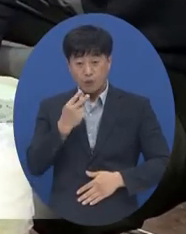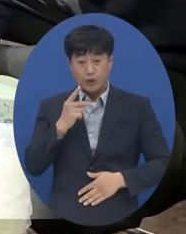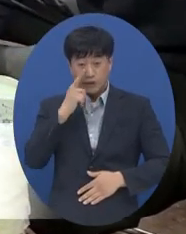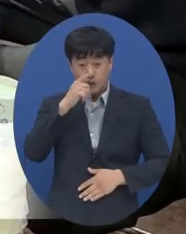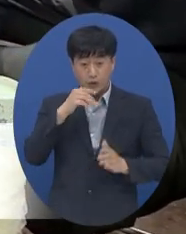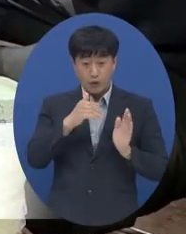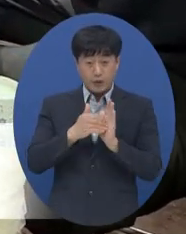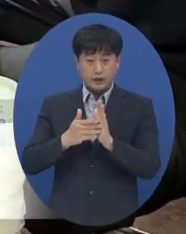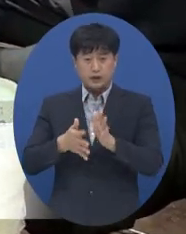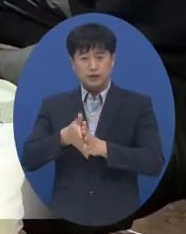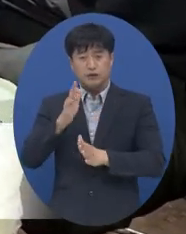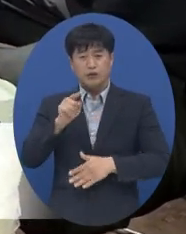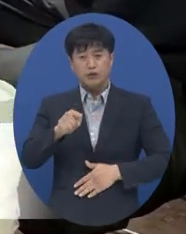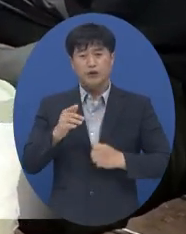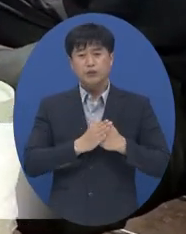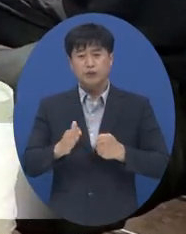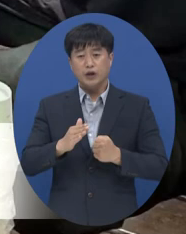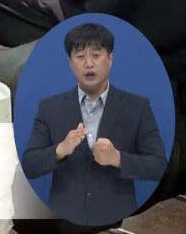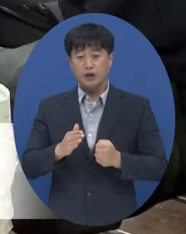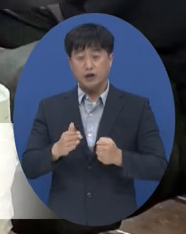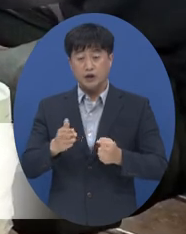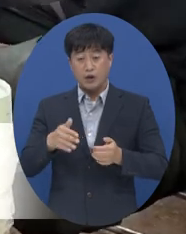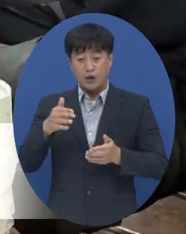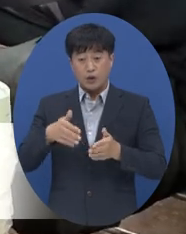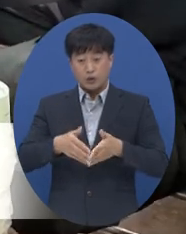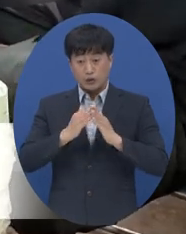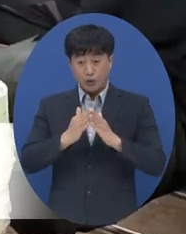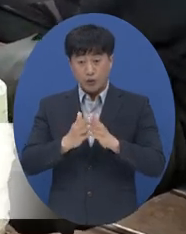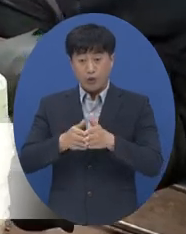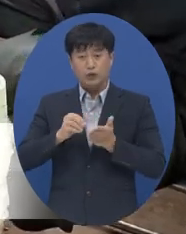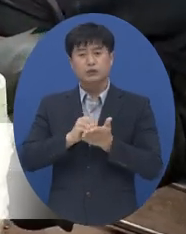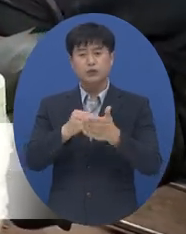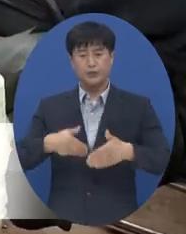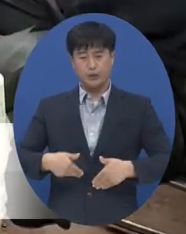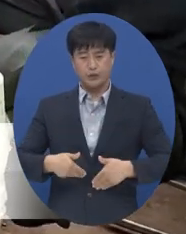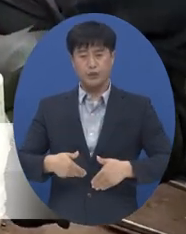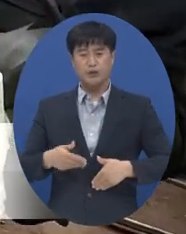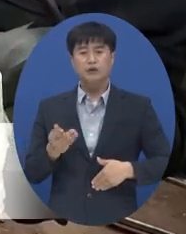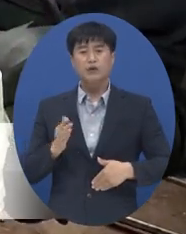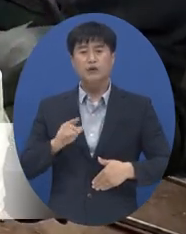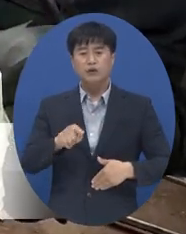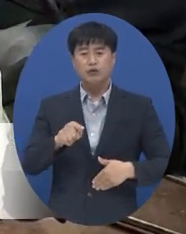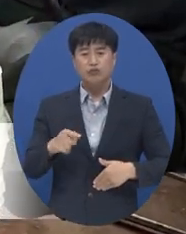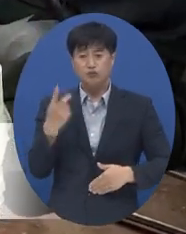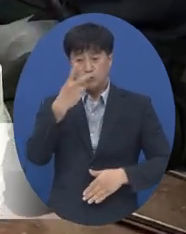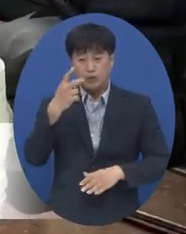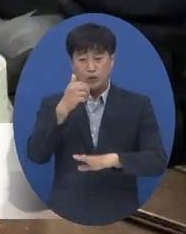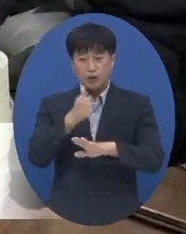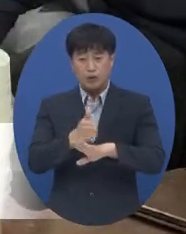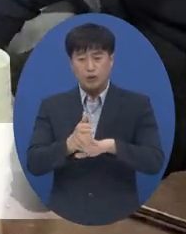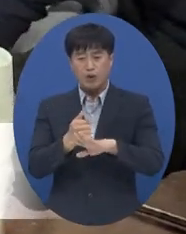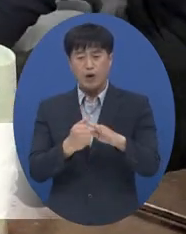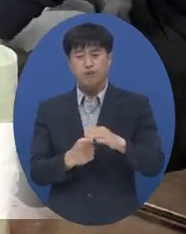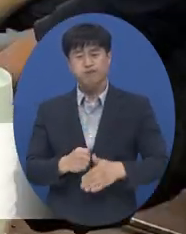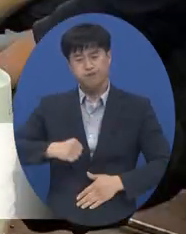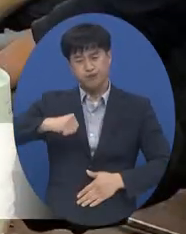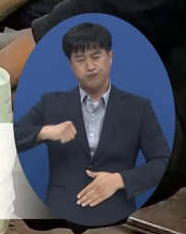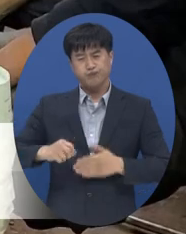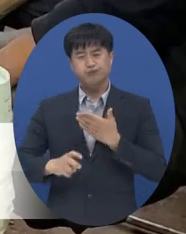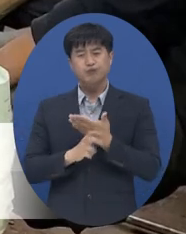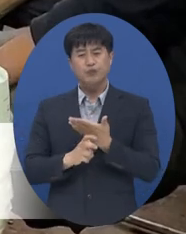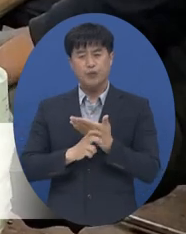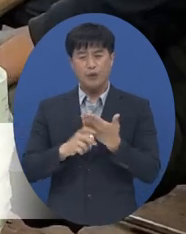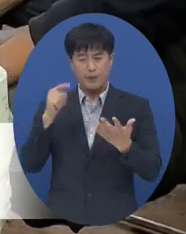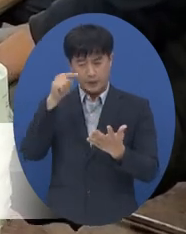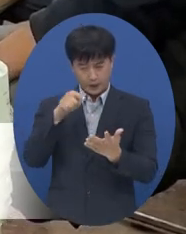그렇기 때문에 요거는 이제 등록을 해야 돼요. 요거를 시공을 하려면. 요거를 이제 저희가 이제 조사를 하다 보니까 거기